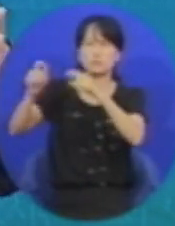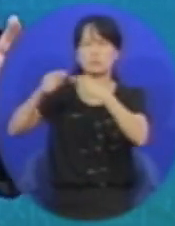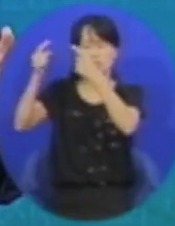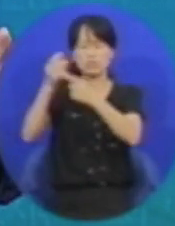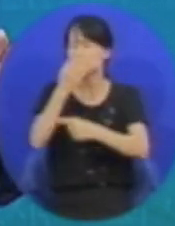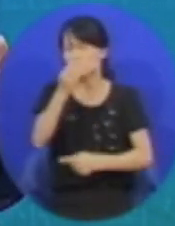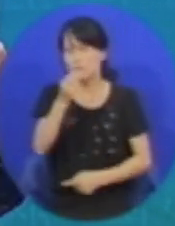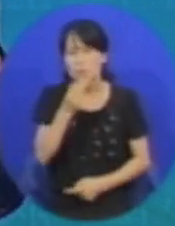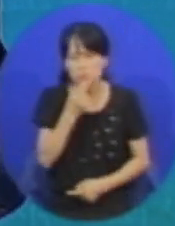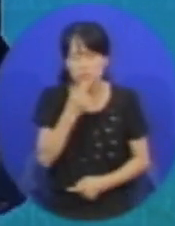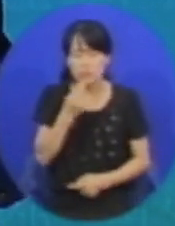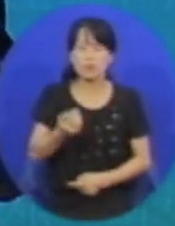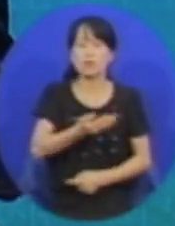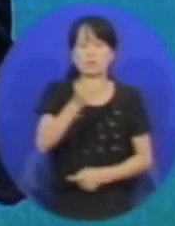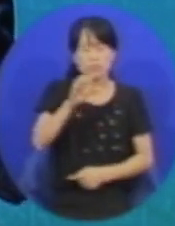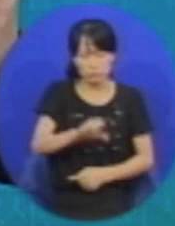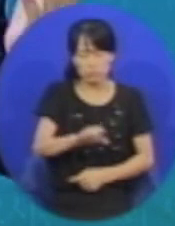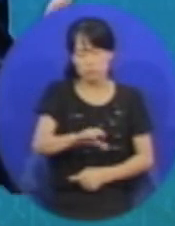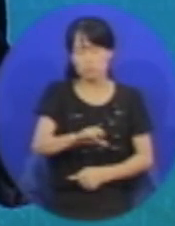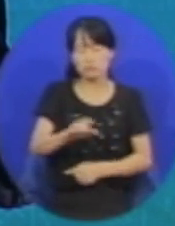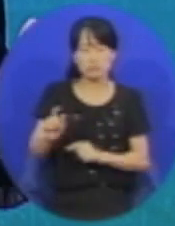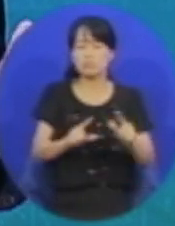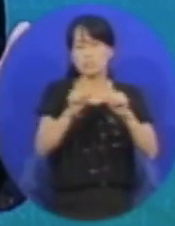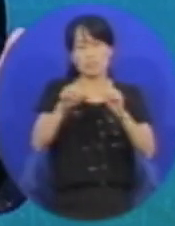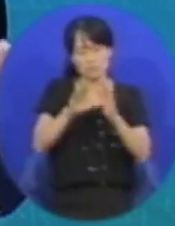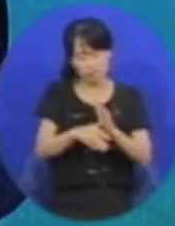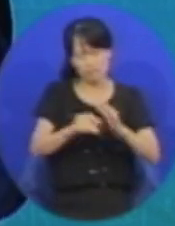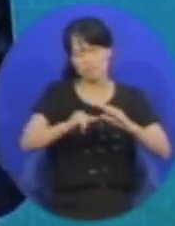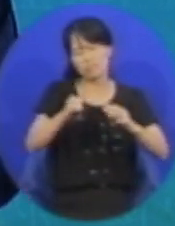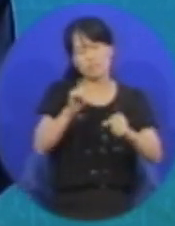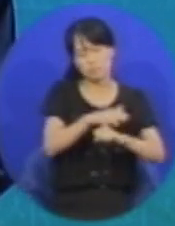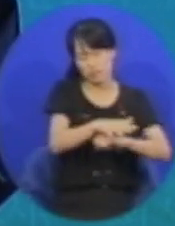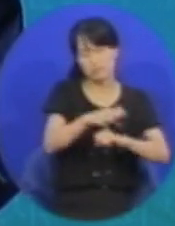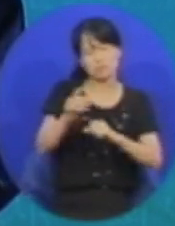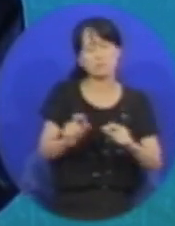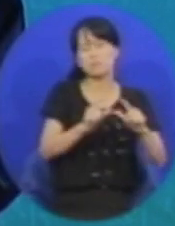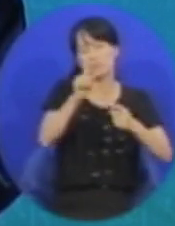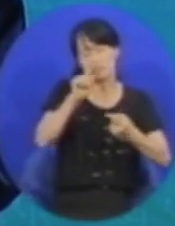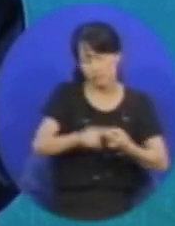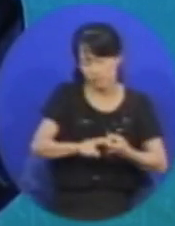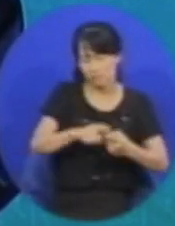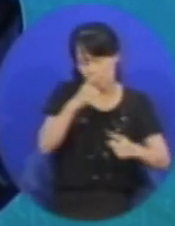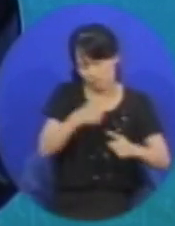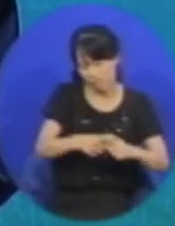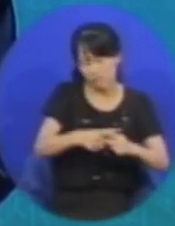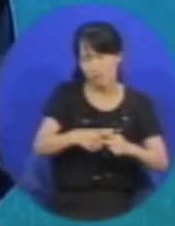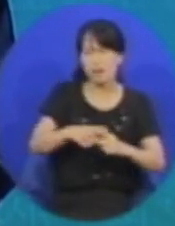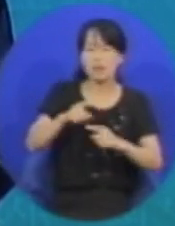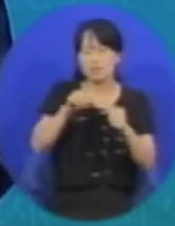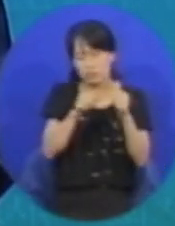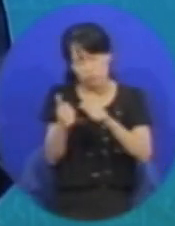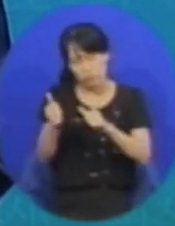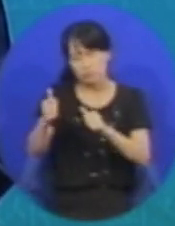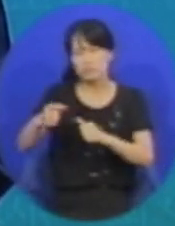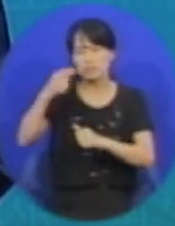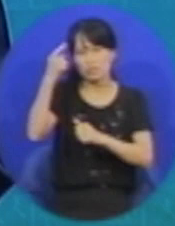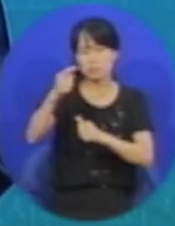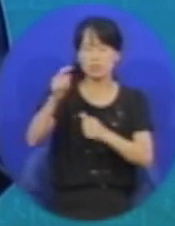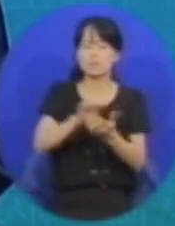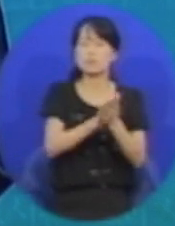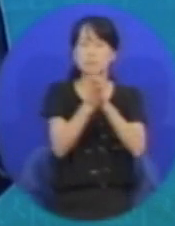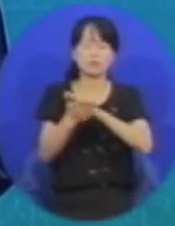여기서 살 때는 세상식으로 살다가 죽고 나서 천국 가서는 변화된 삶을